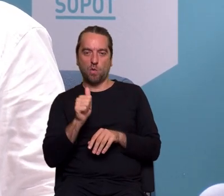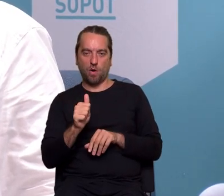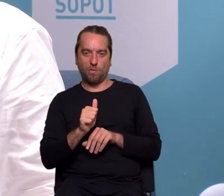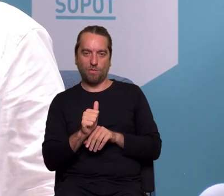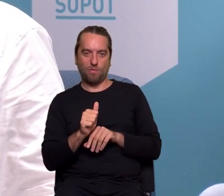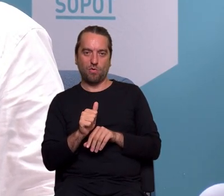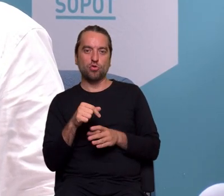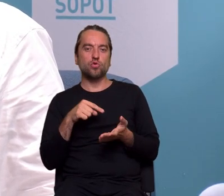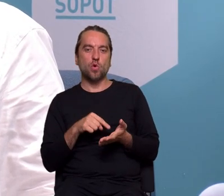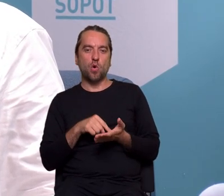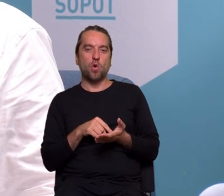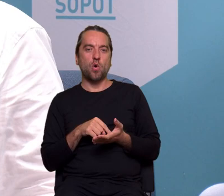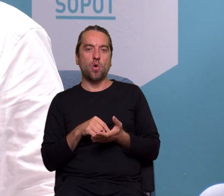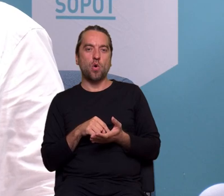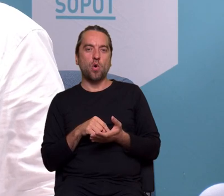Jest to